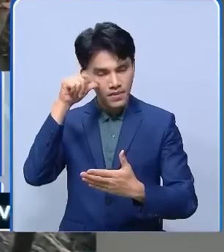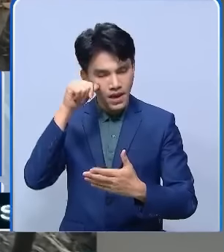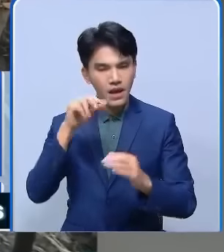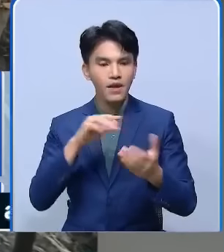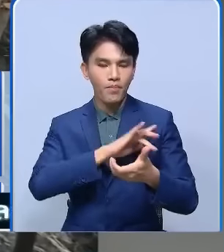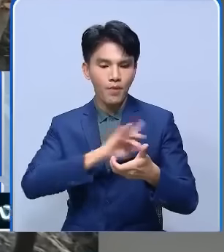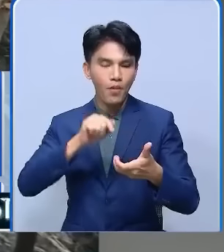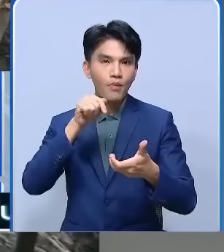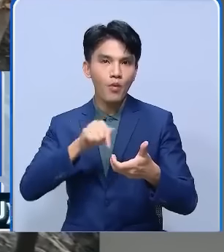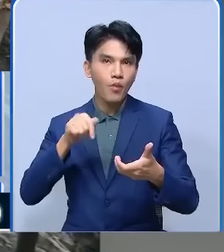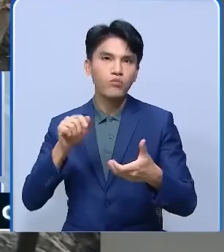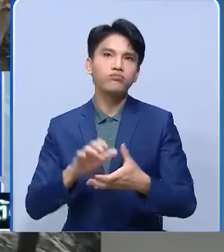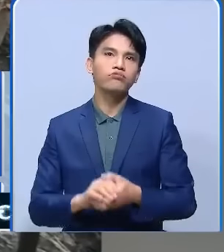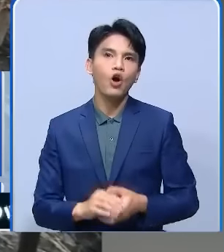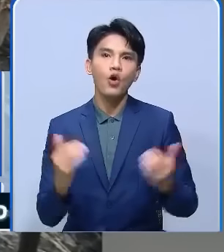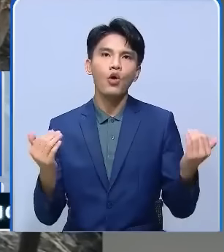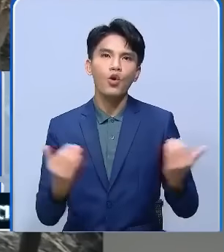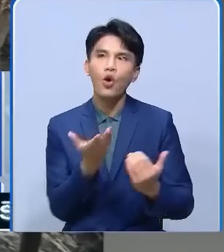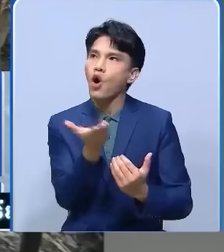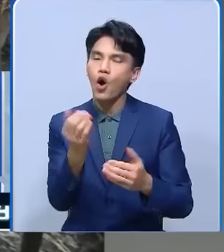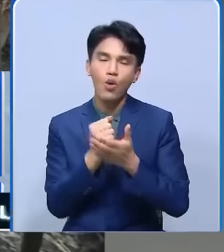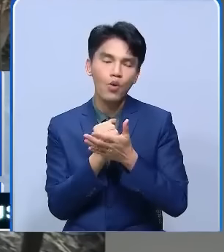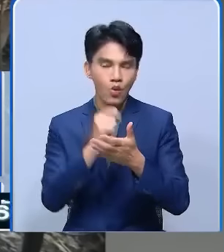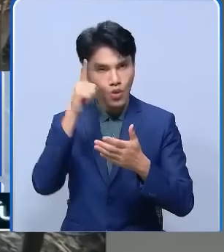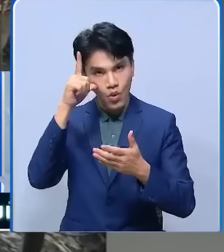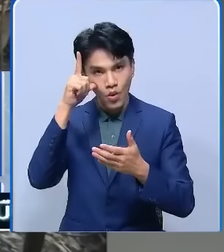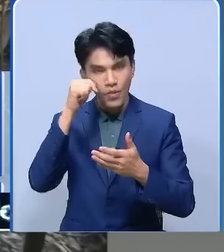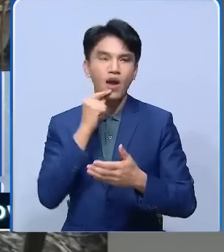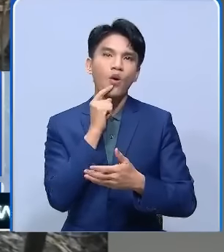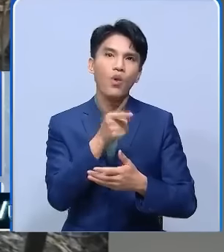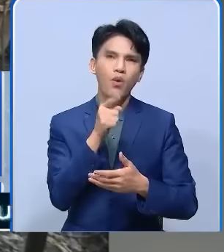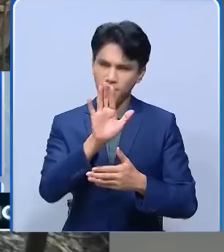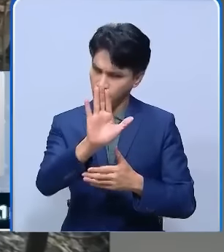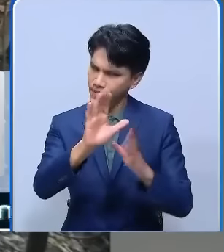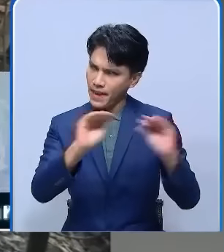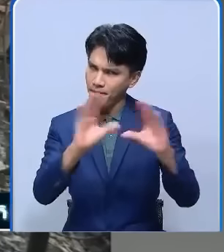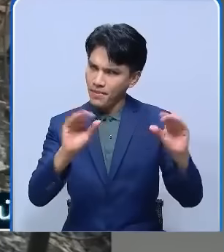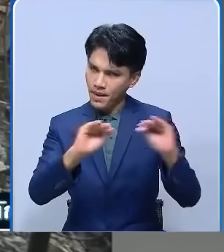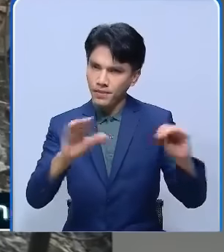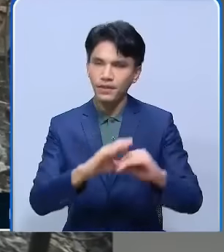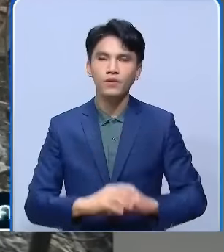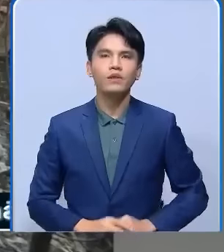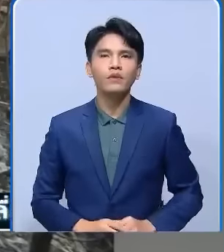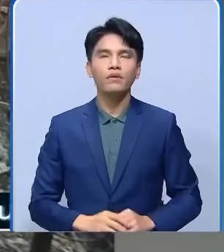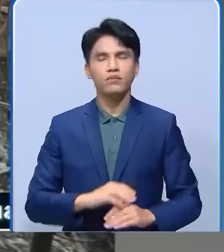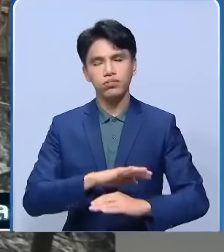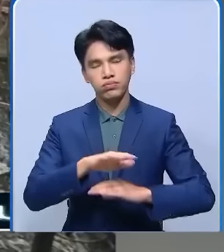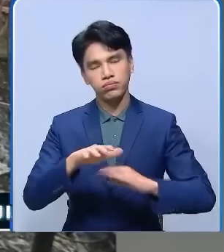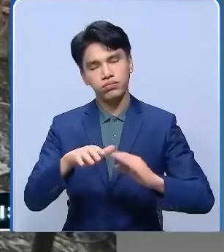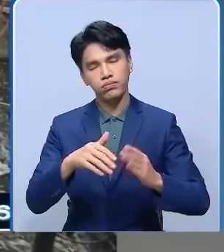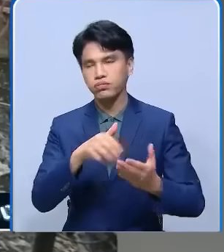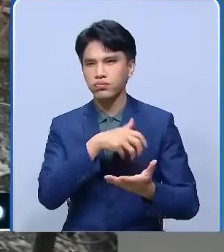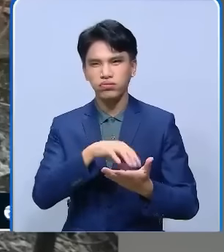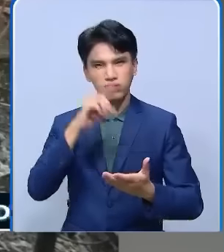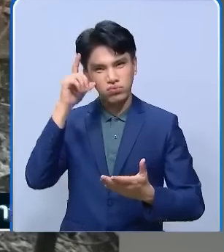โทรศัพท์มือถือรอค่ะพอลูกร้องขอให้แม่ช่วยแม่กลับดุว่าอย่าเสียงดังอย่าเสียงดังตอนนั้นหลายคนโอ้โหบอกว่าแม่เนี่ยเกินไป